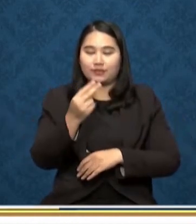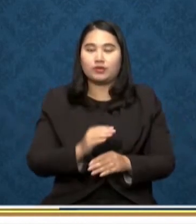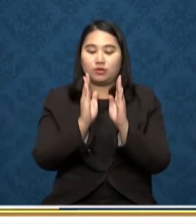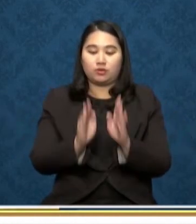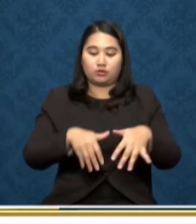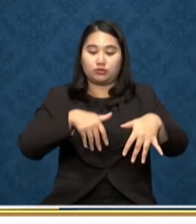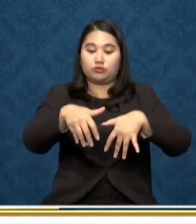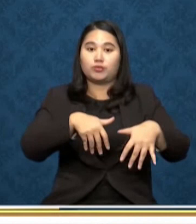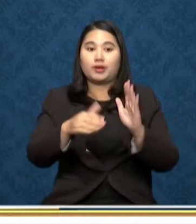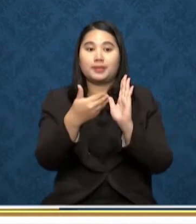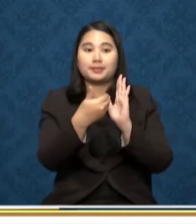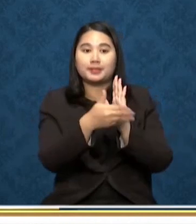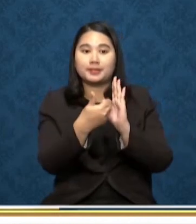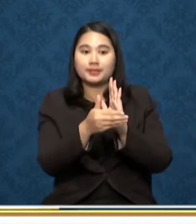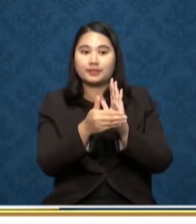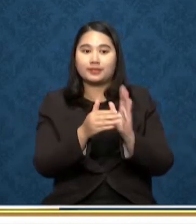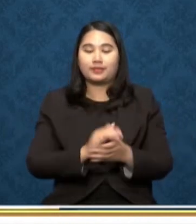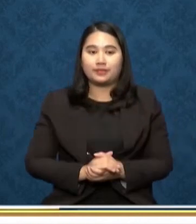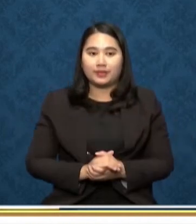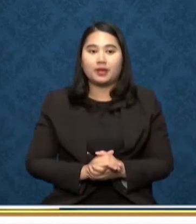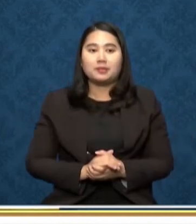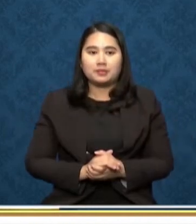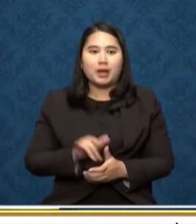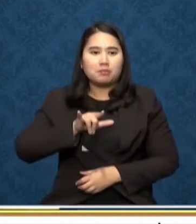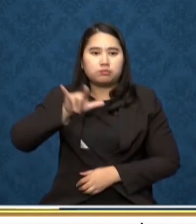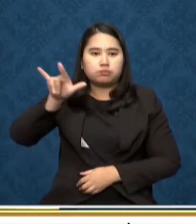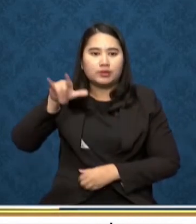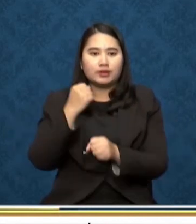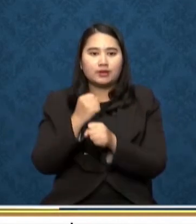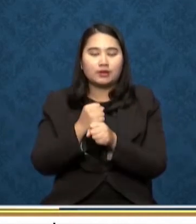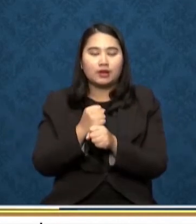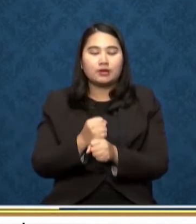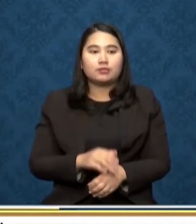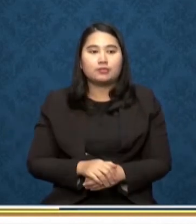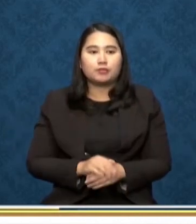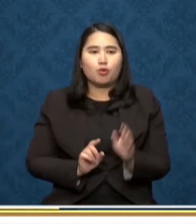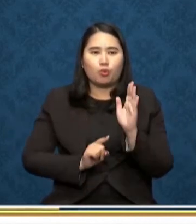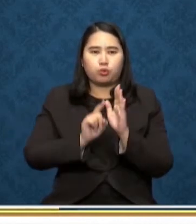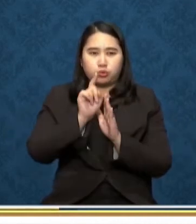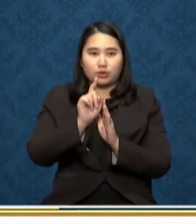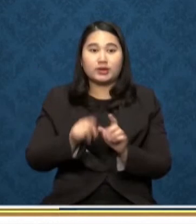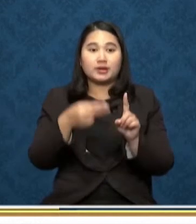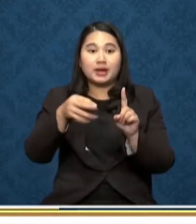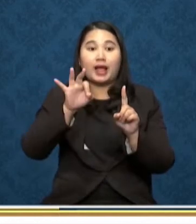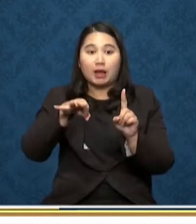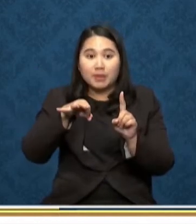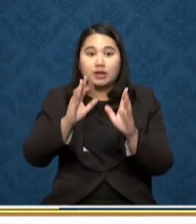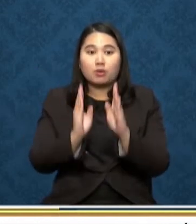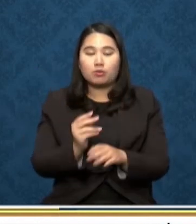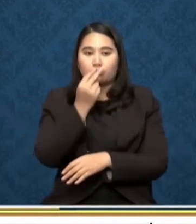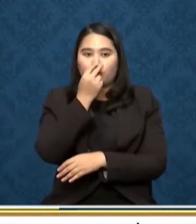น้พระชน์จากภาคอศานไประบก 5,46 คนและถู